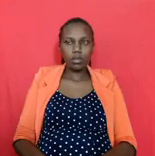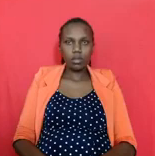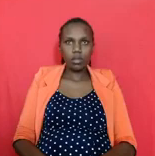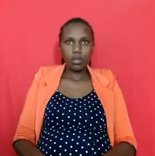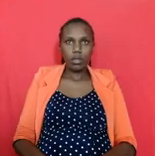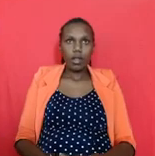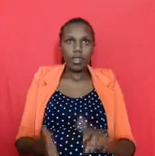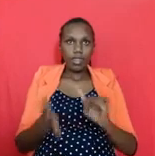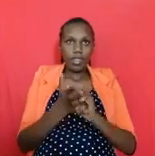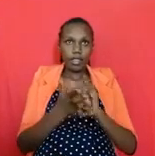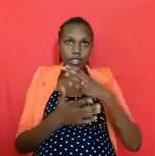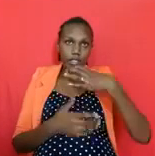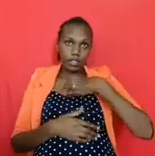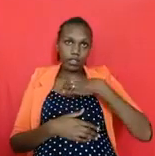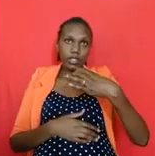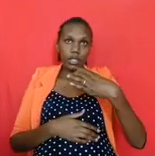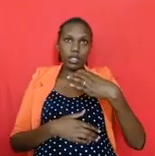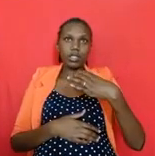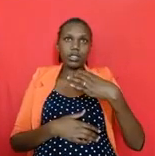ũtonga ũcio wanyu